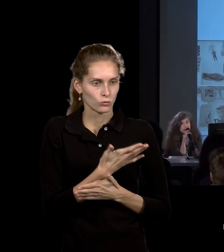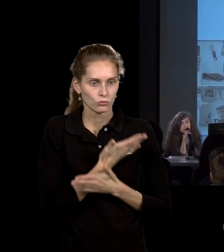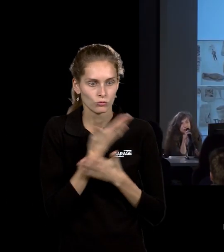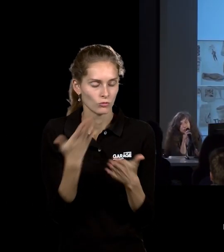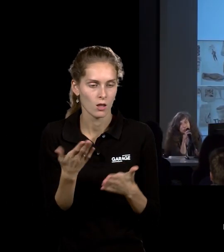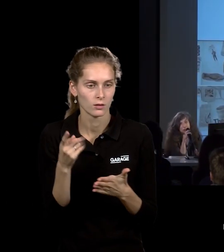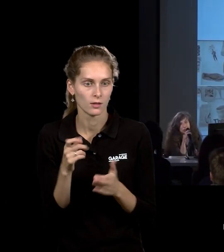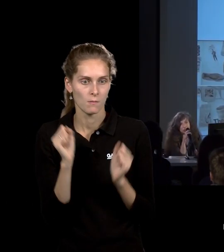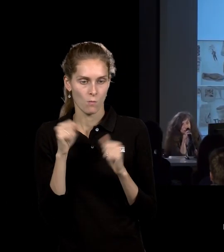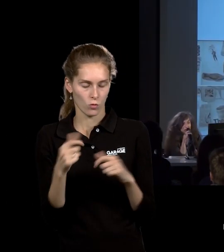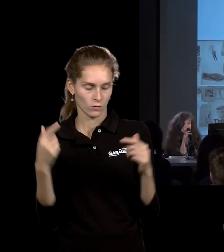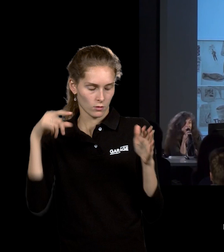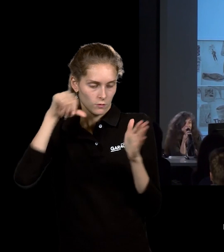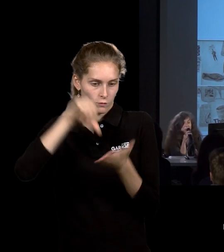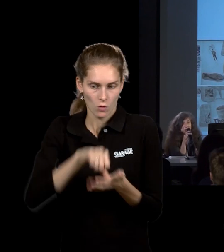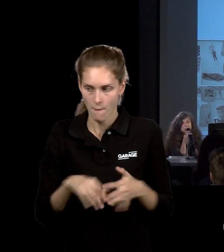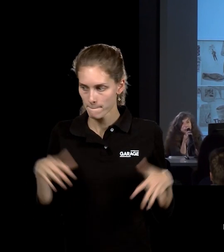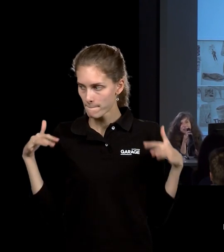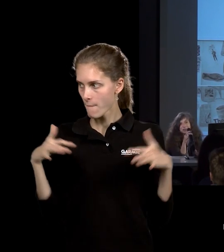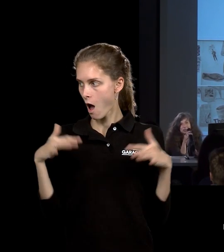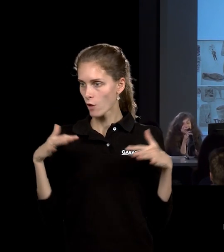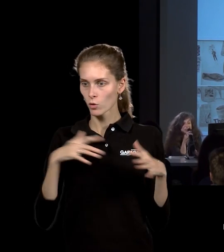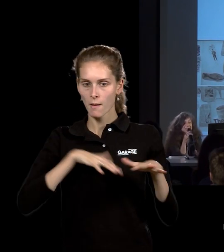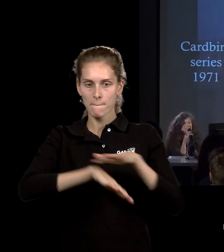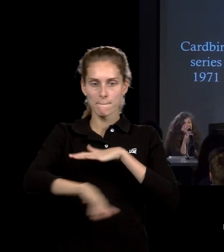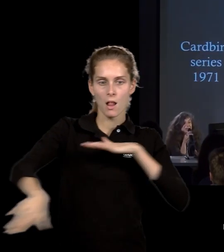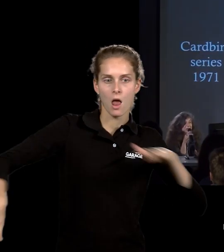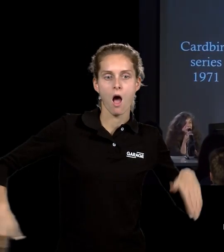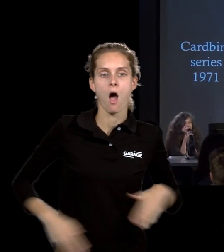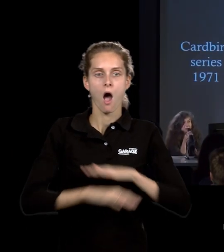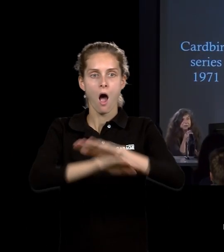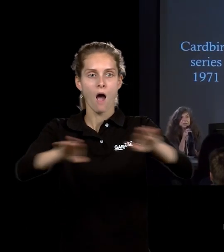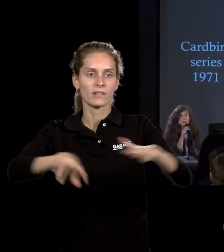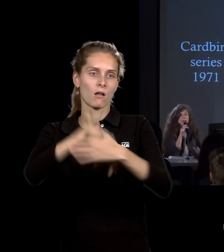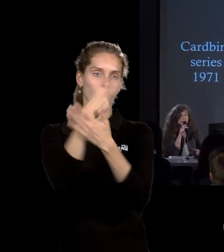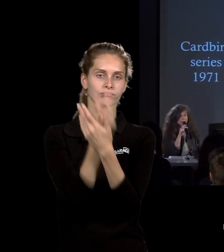можешь оказываться в этом потоке информации, в котором можно плавать, там, плескаться и как-то